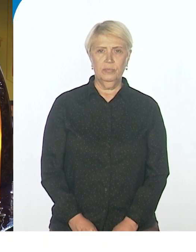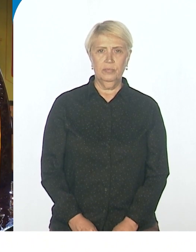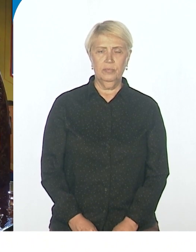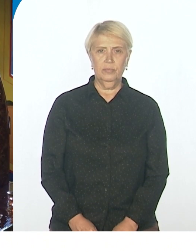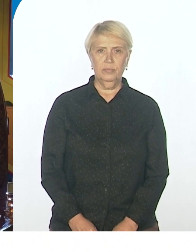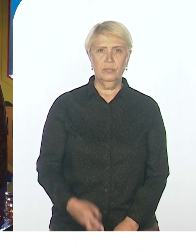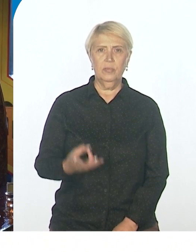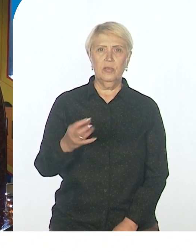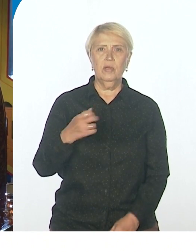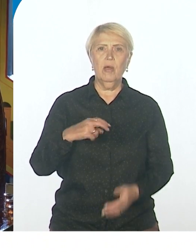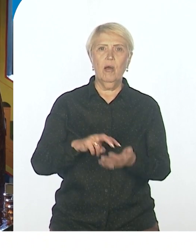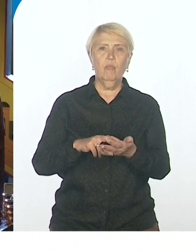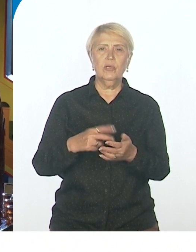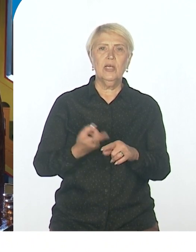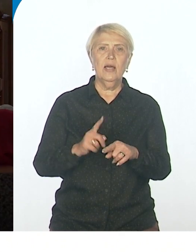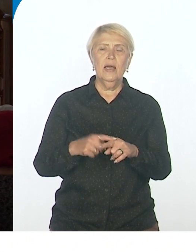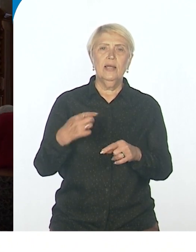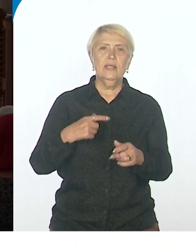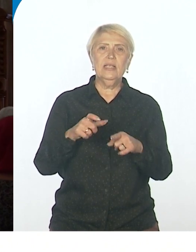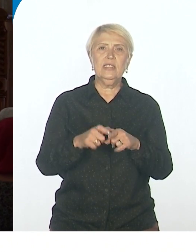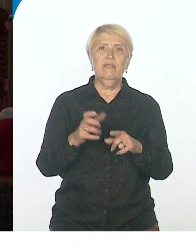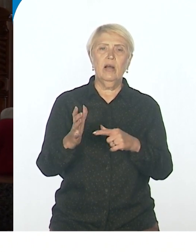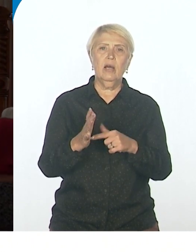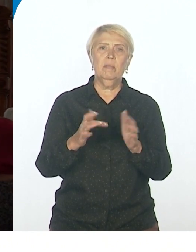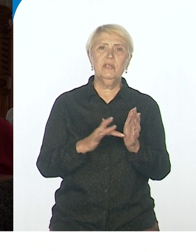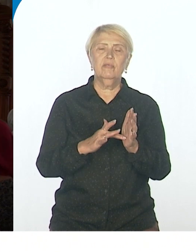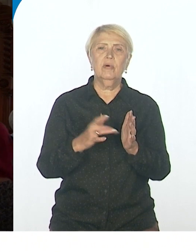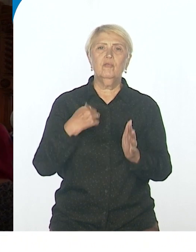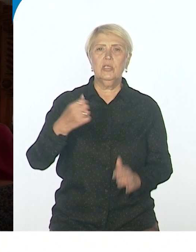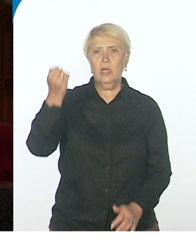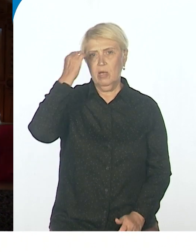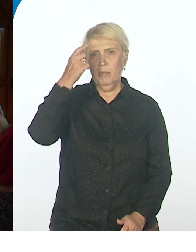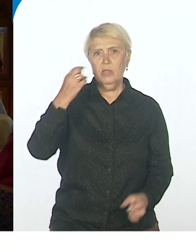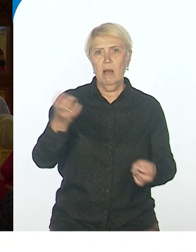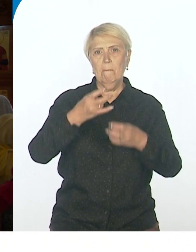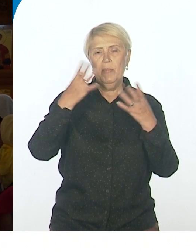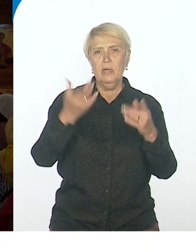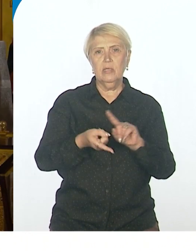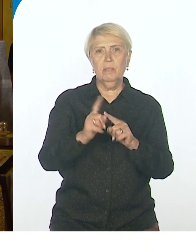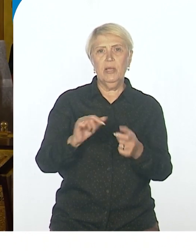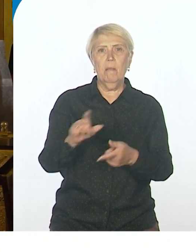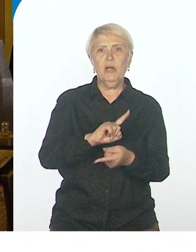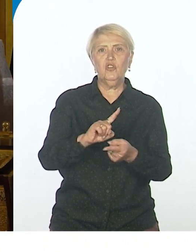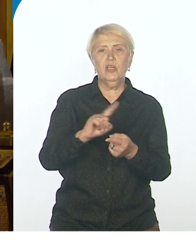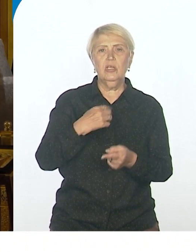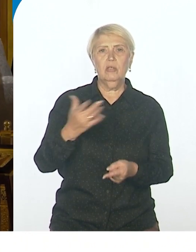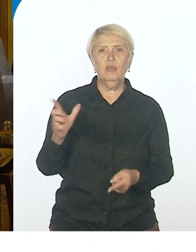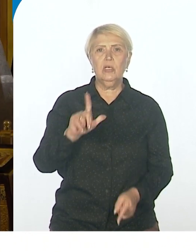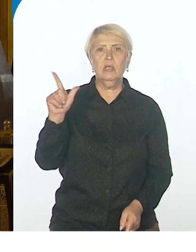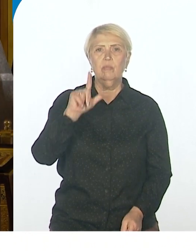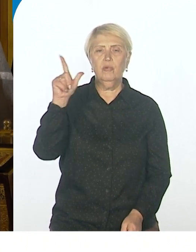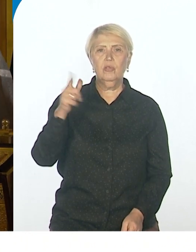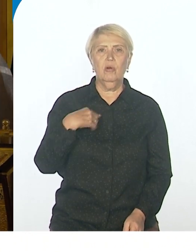Не бойтесь, эти слова Христа напомнил хабаровчанам митрополит Артемий на праздник Преображения Господня. Владыка возглавил